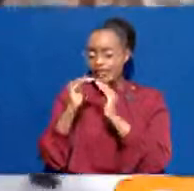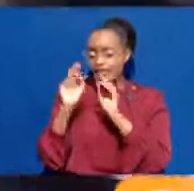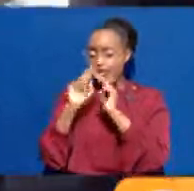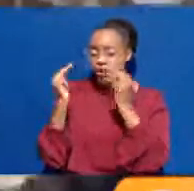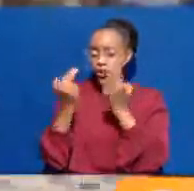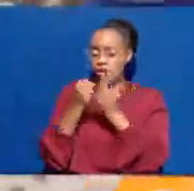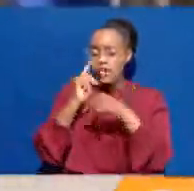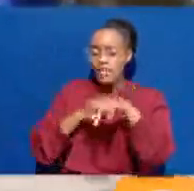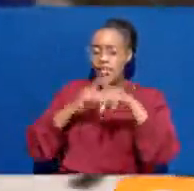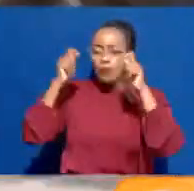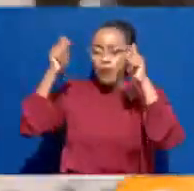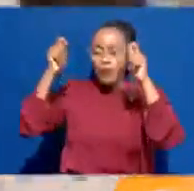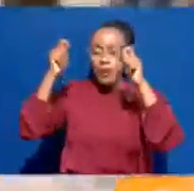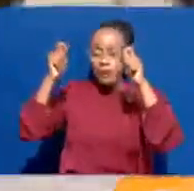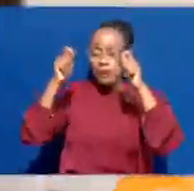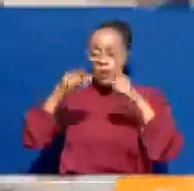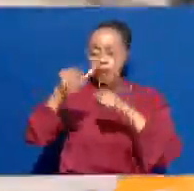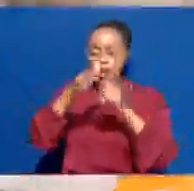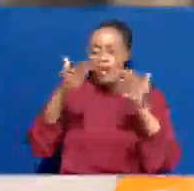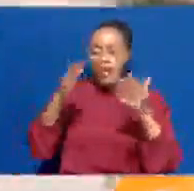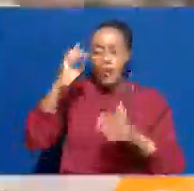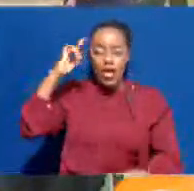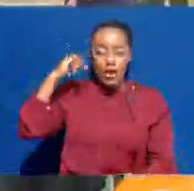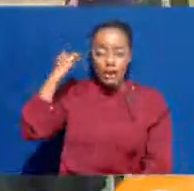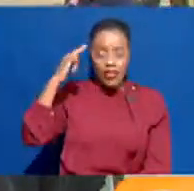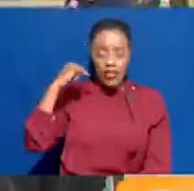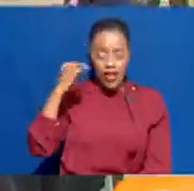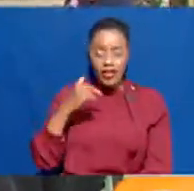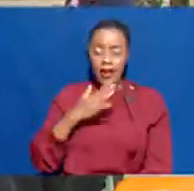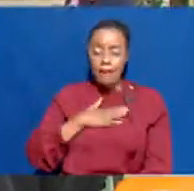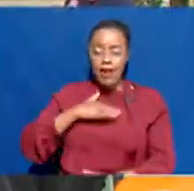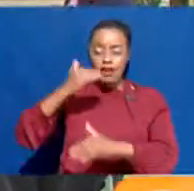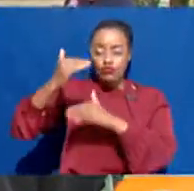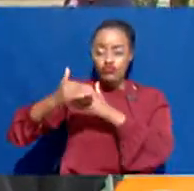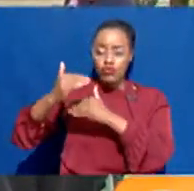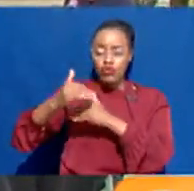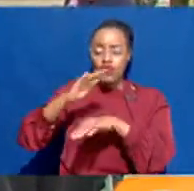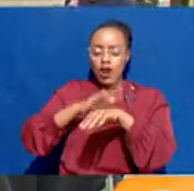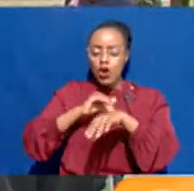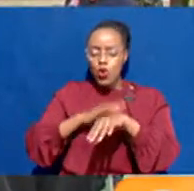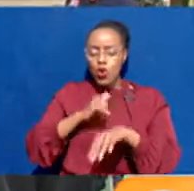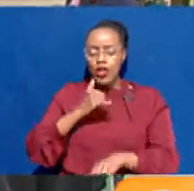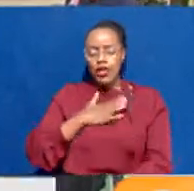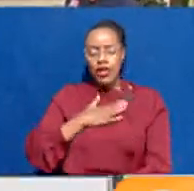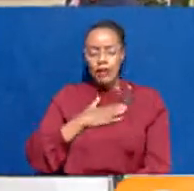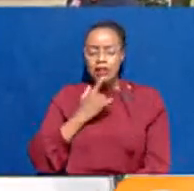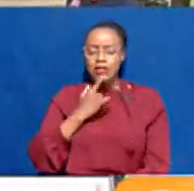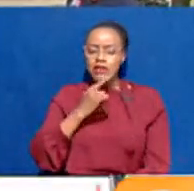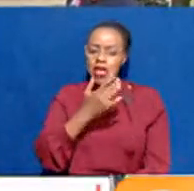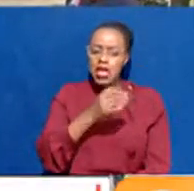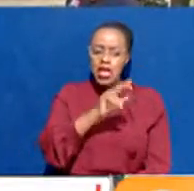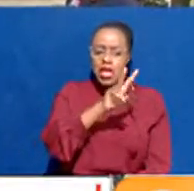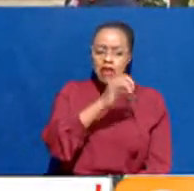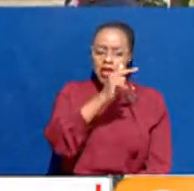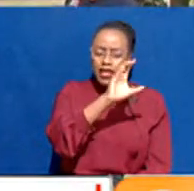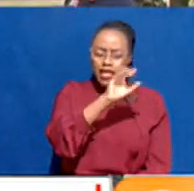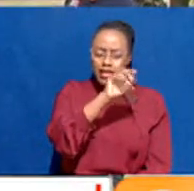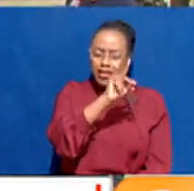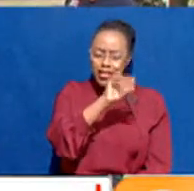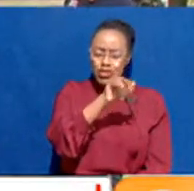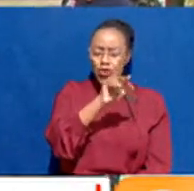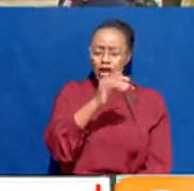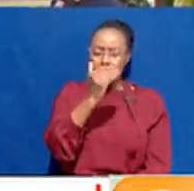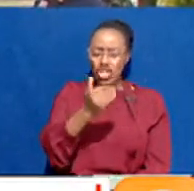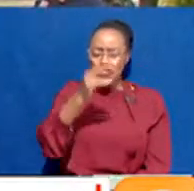wa maandamano katika mtaa wa Madhare. Jirani akakuwa ananiita, "Jo, Viki, mtoto wako apigwa tear gas na wako ndani ya